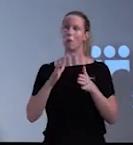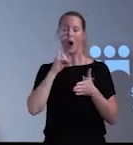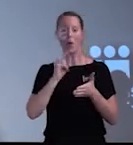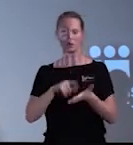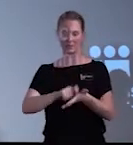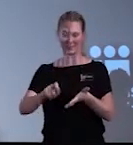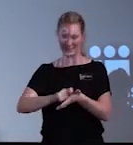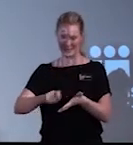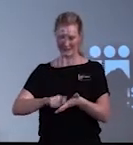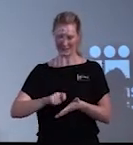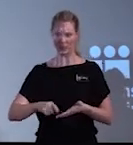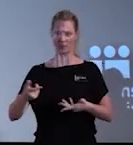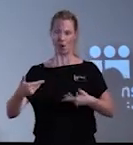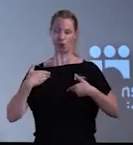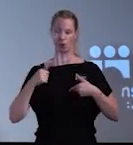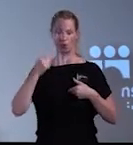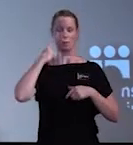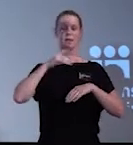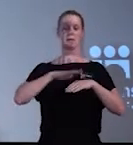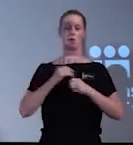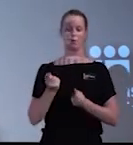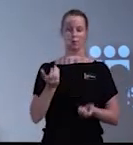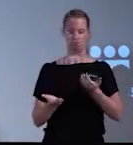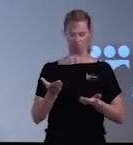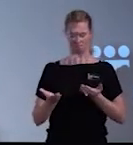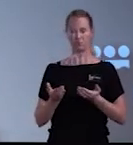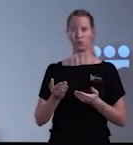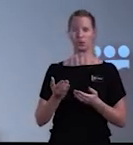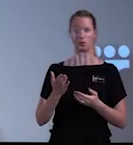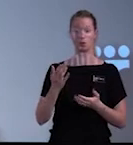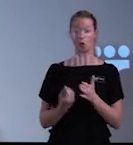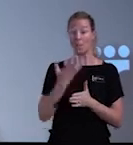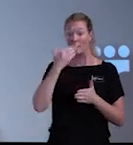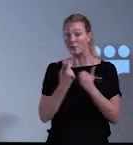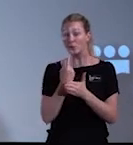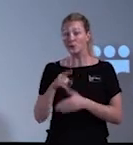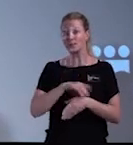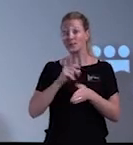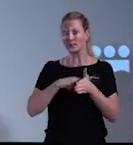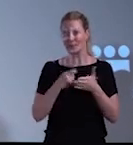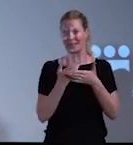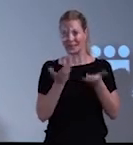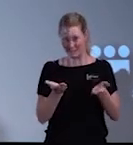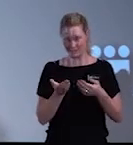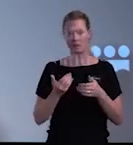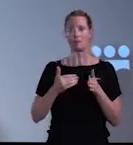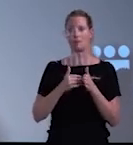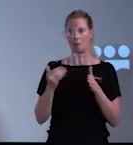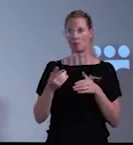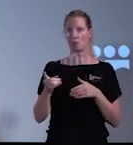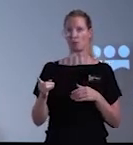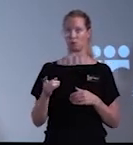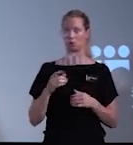till skrivelse, så att vi har någonting att utgå från, och sen så kommer vi väga det och se, kommer det här skapa bättre förutsättningar för svensk film eller inte utifrån de målen vi